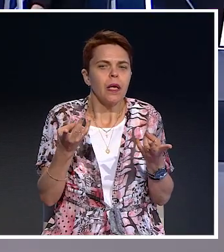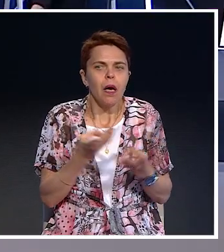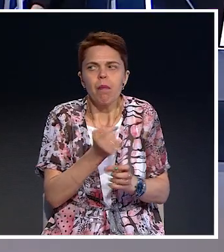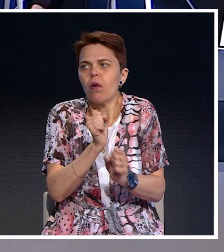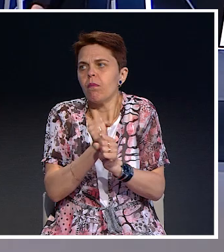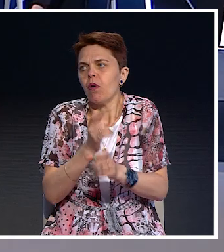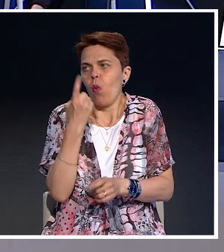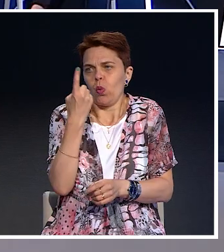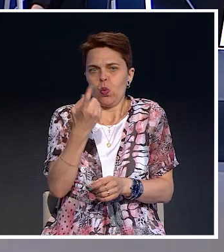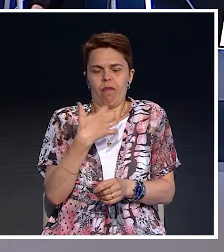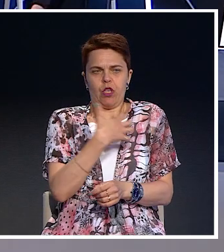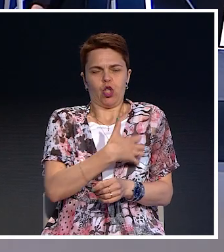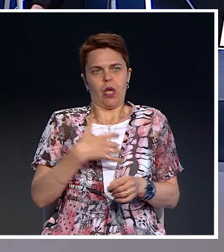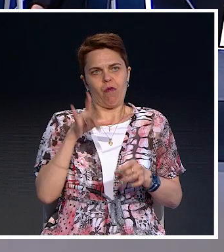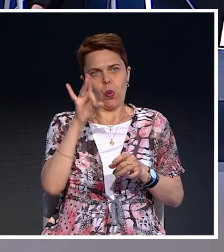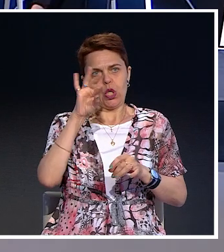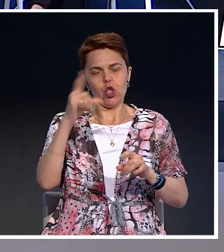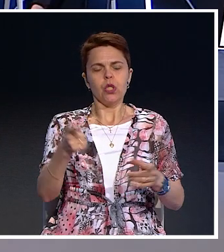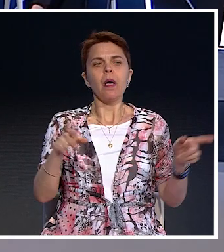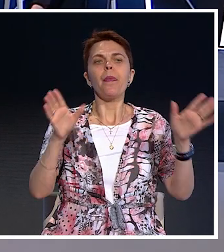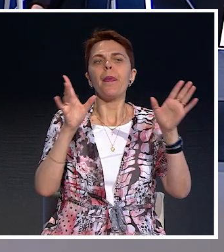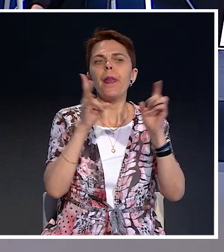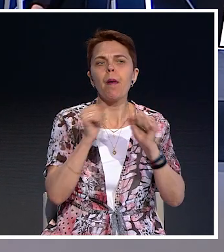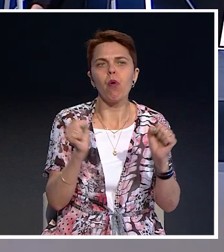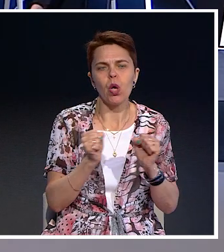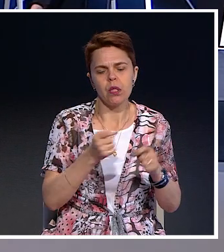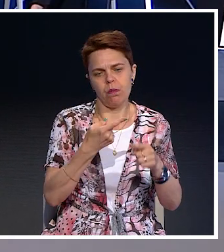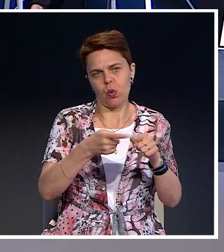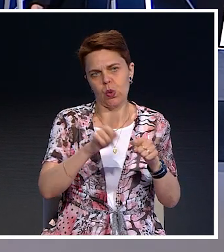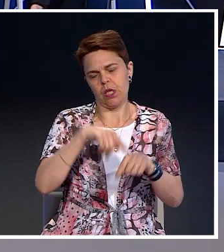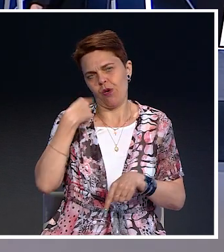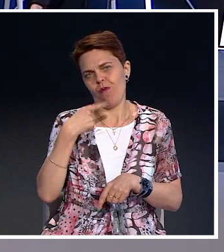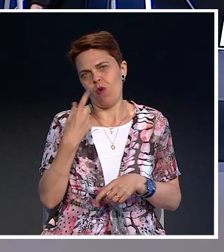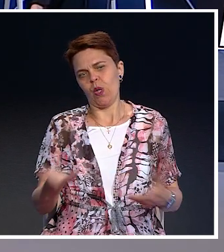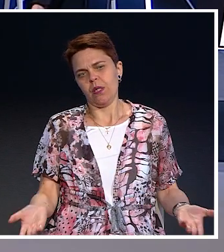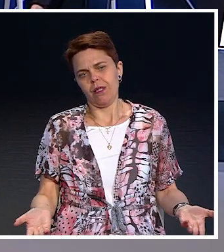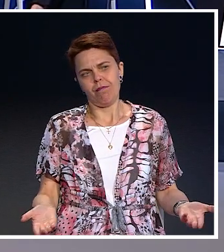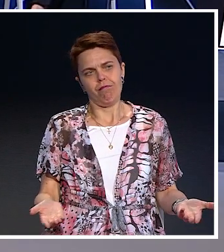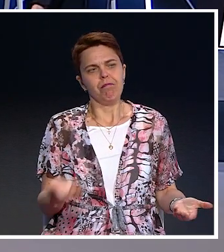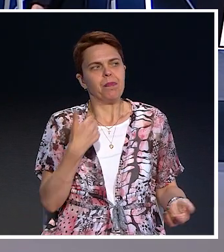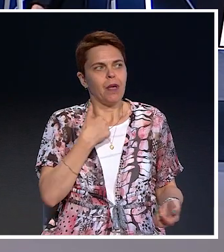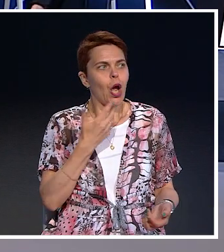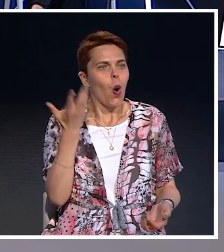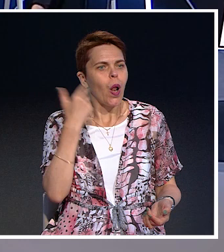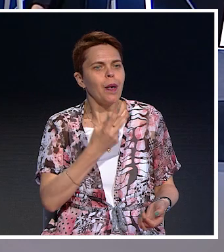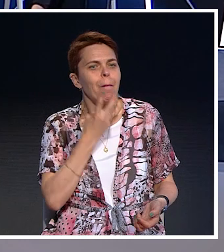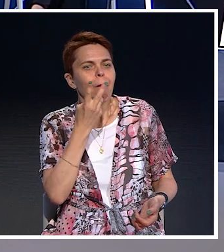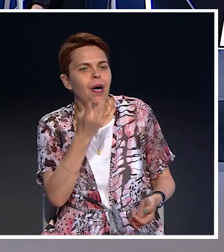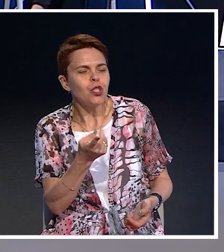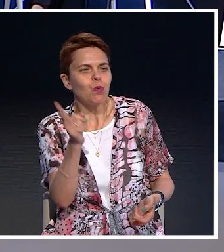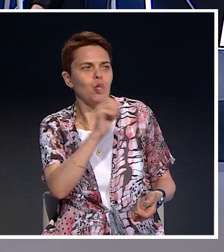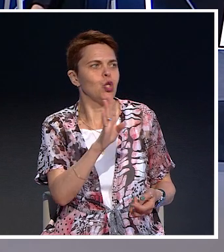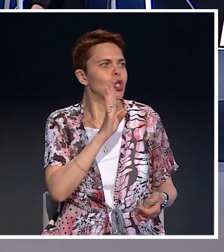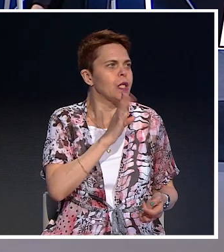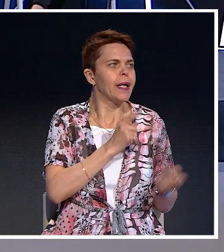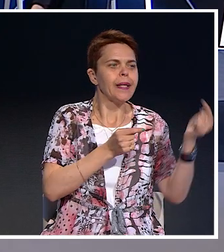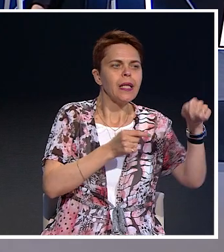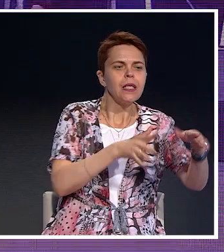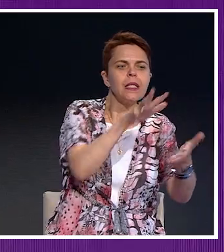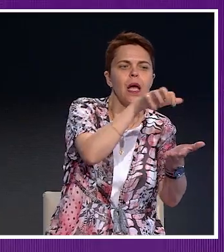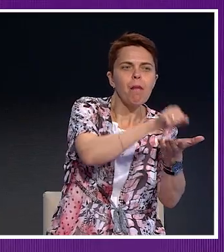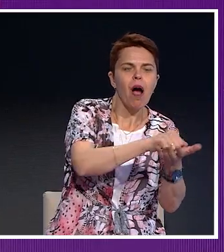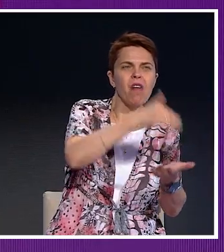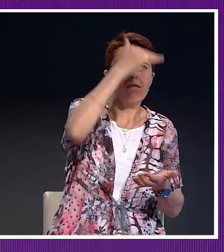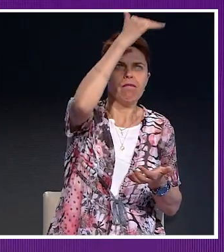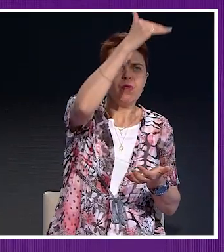робити одну важливу річ – не боятися про це говорити. Тому що ми часто бачимо, коли жінки, в тому числі ті жінки, які